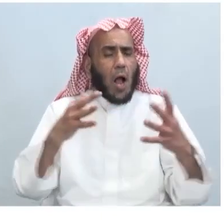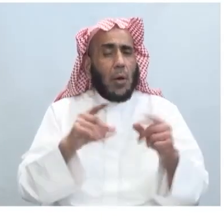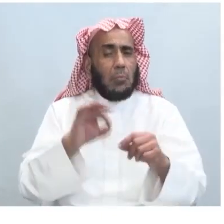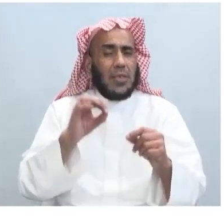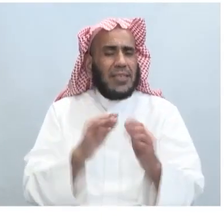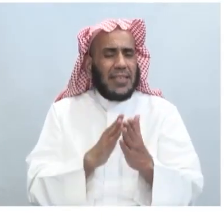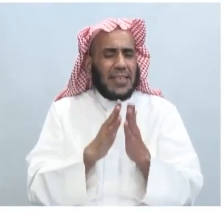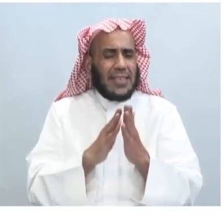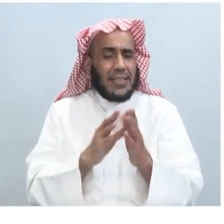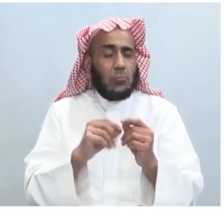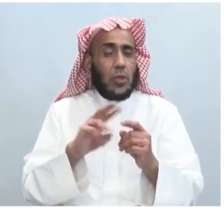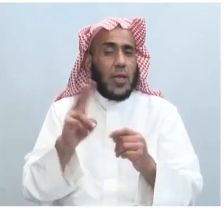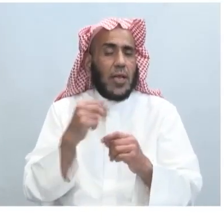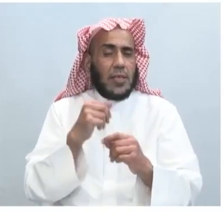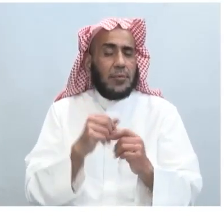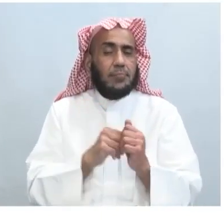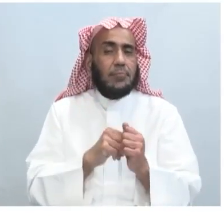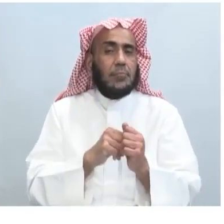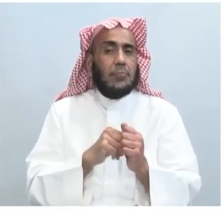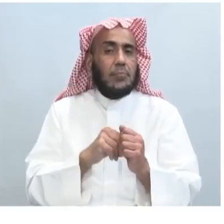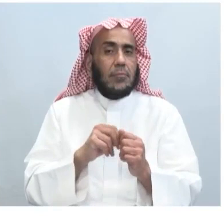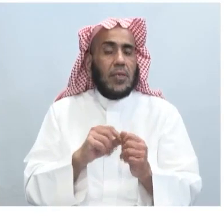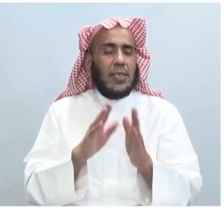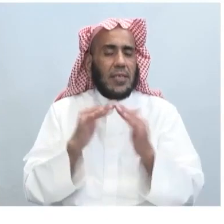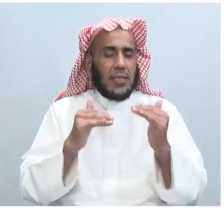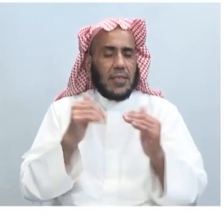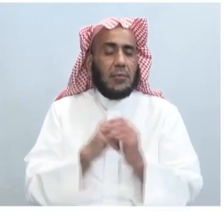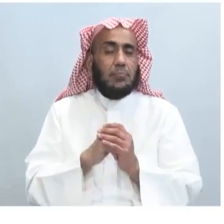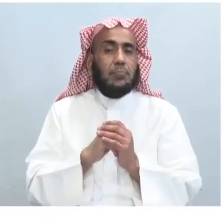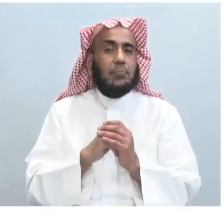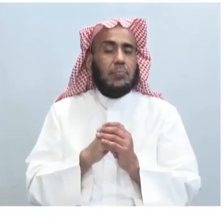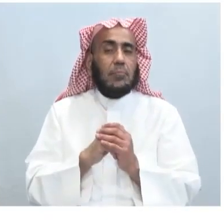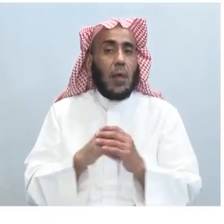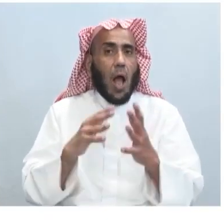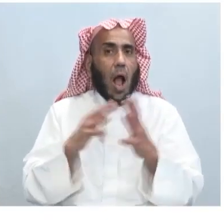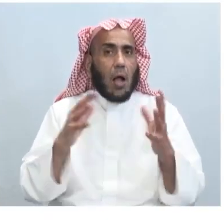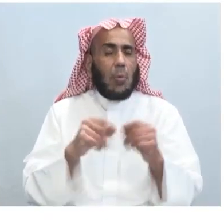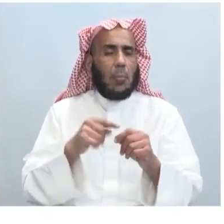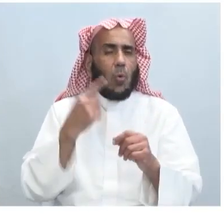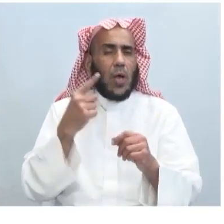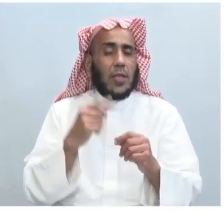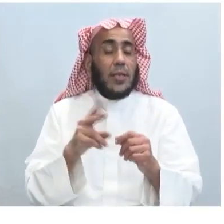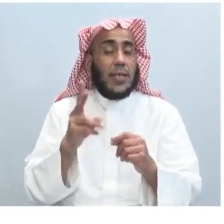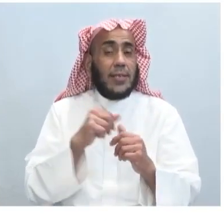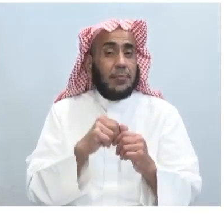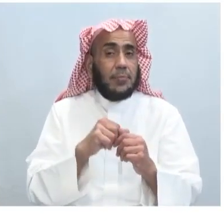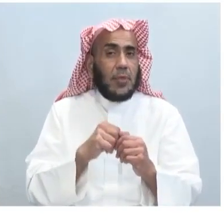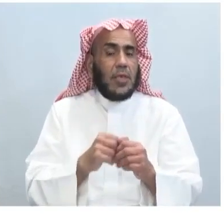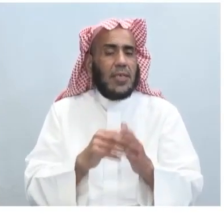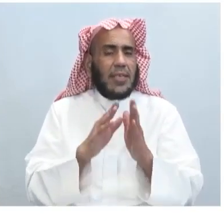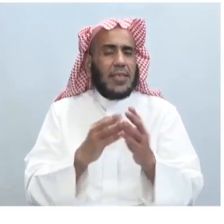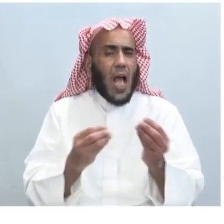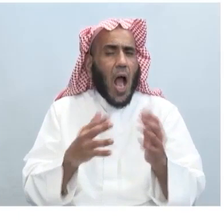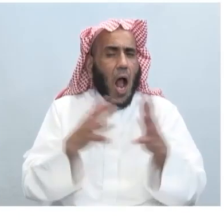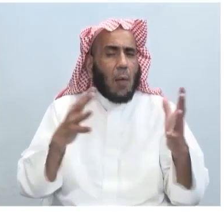تراكيز المواد الناتجه ايضا عند الاتزان اكبر من الواحد اذا الناتجه تركيزها